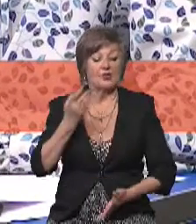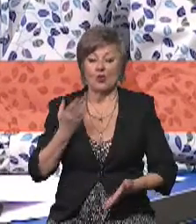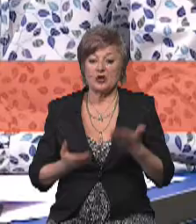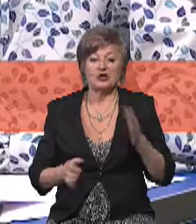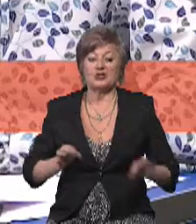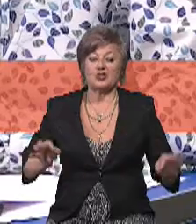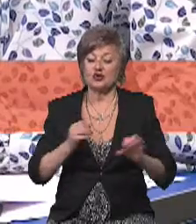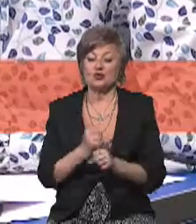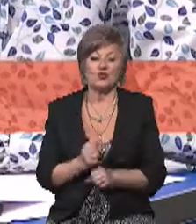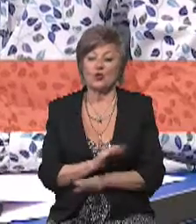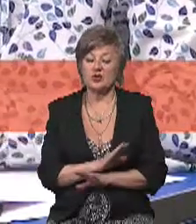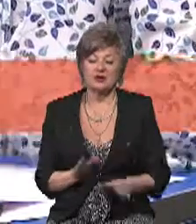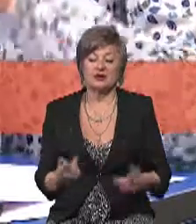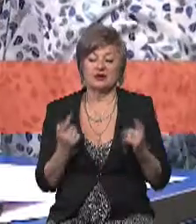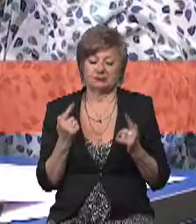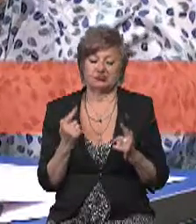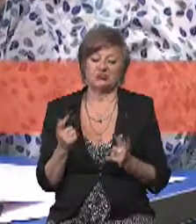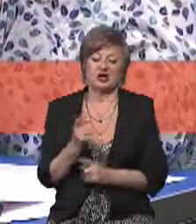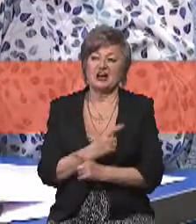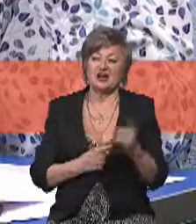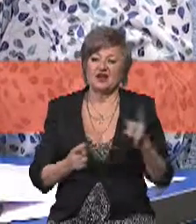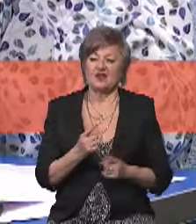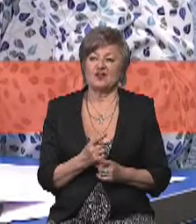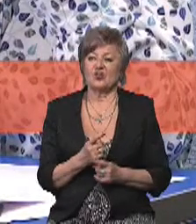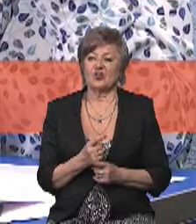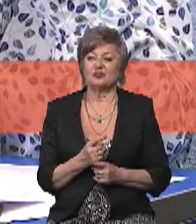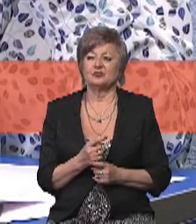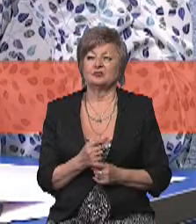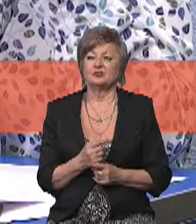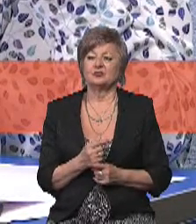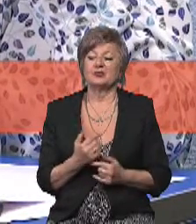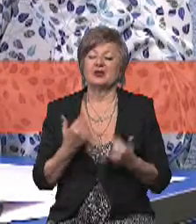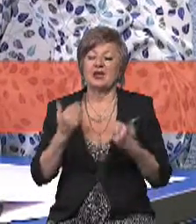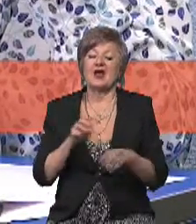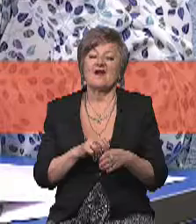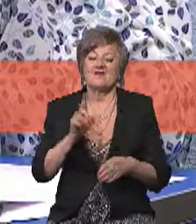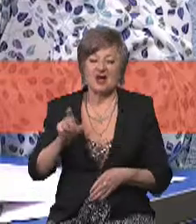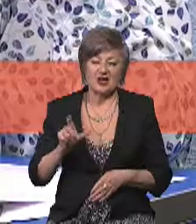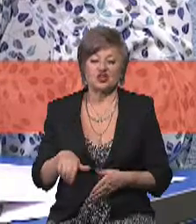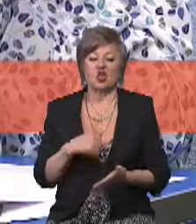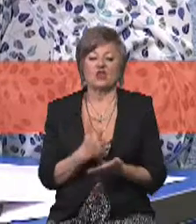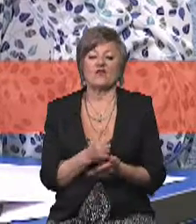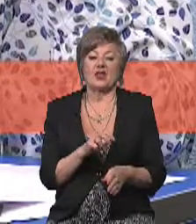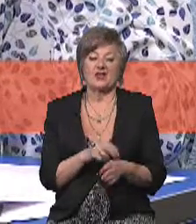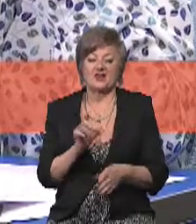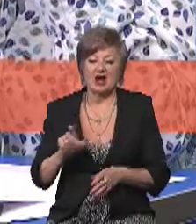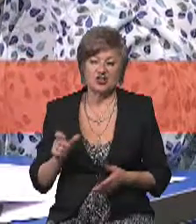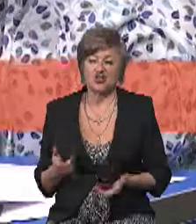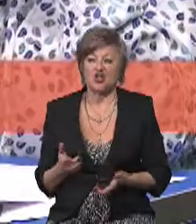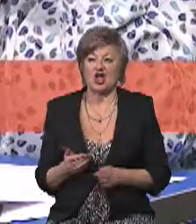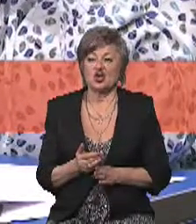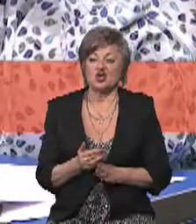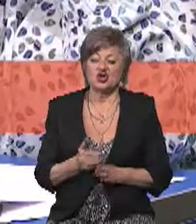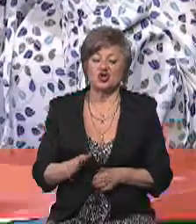сфері болючих реформ, болючих з точки зору для лікарів, для головних лікарів, для